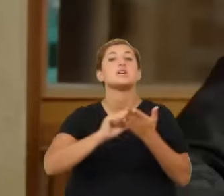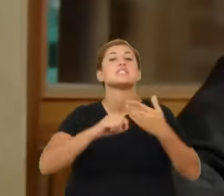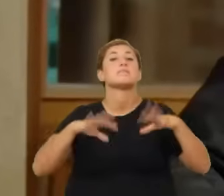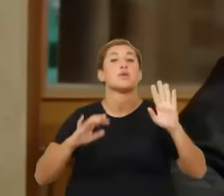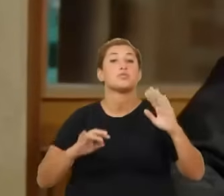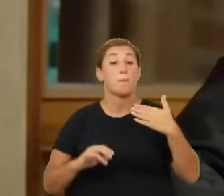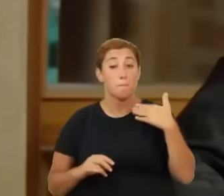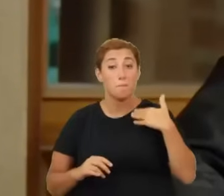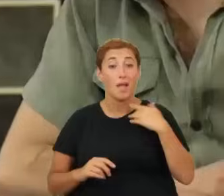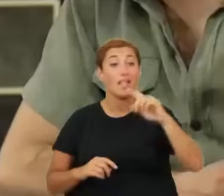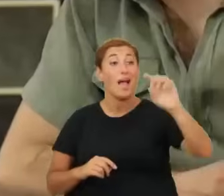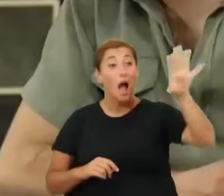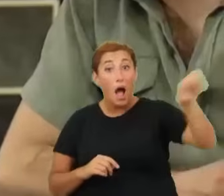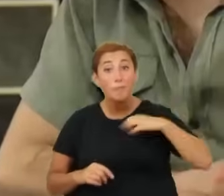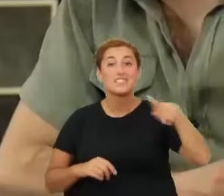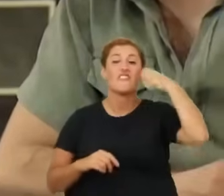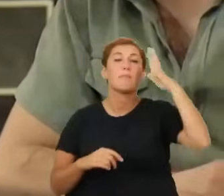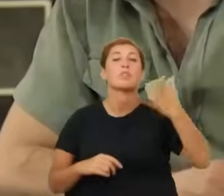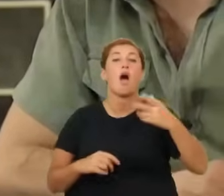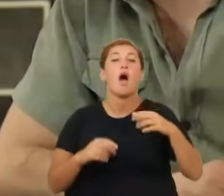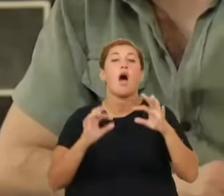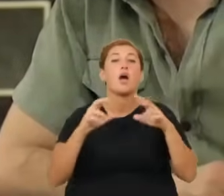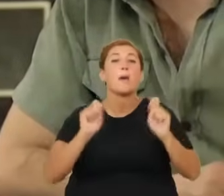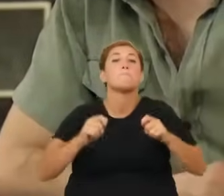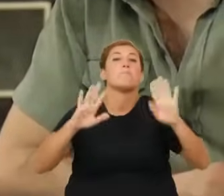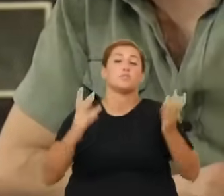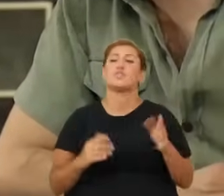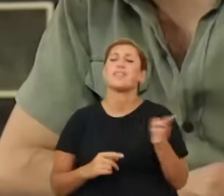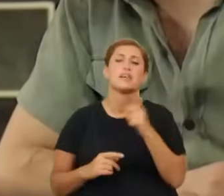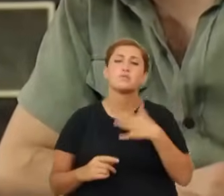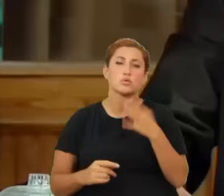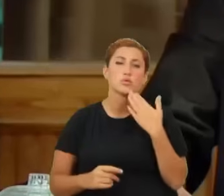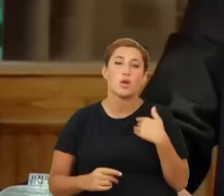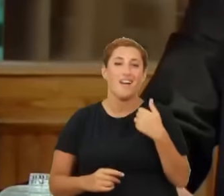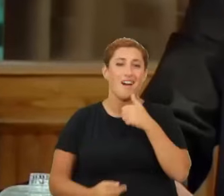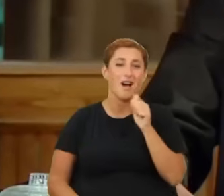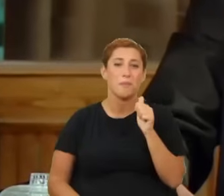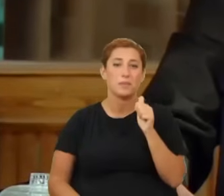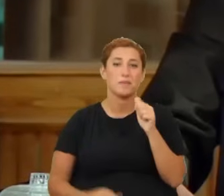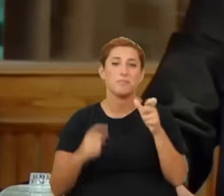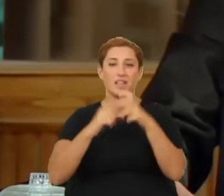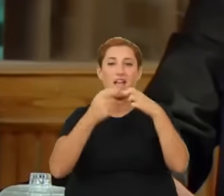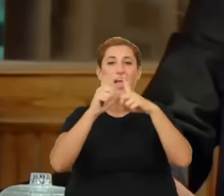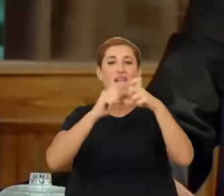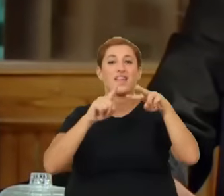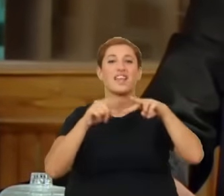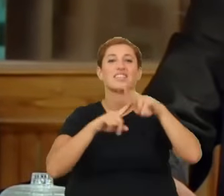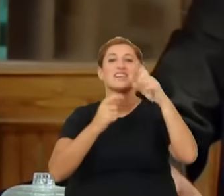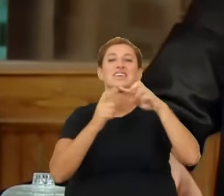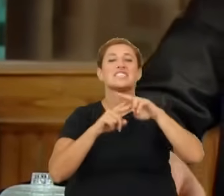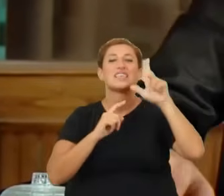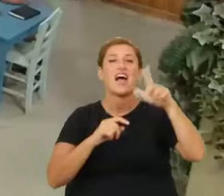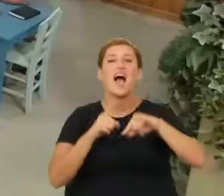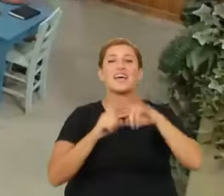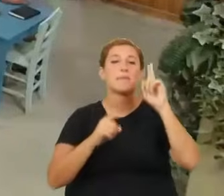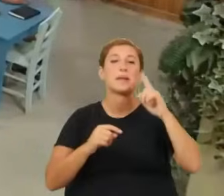bestelenmemiştir. Ben tedarik edemediysem filmi daha çekmemişlerdir. Koçum hangisi söyle bakalım. Abi Erden Kral'ın Hakkari'de Bir Mevsim diye bir